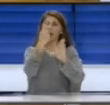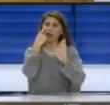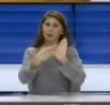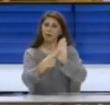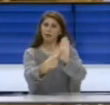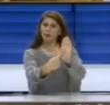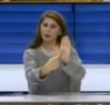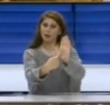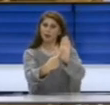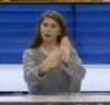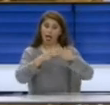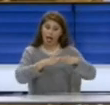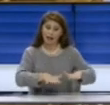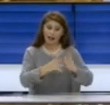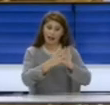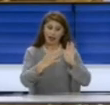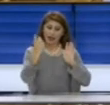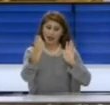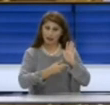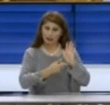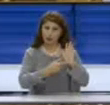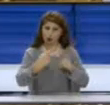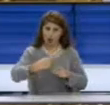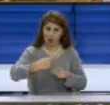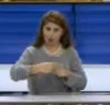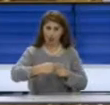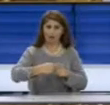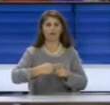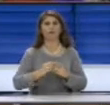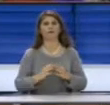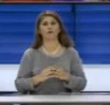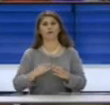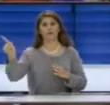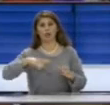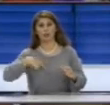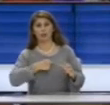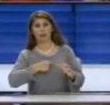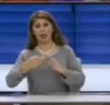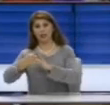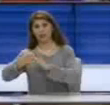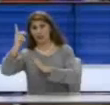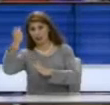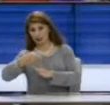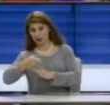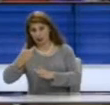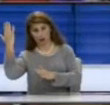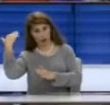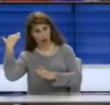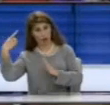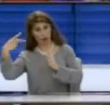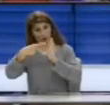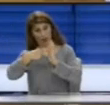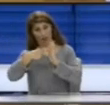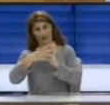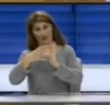διάγραμμα. Ανεργία 19% στην Ελλάδα, στην Ισπανία 14% το